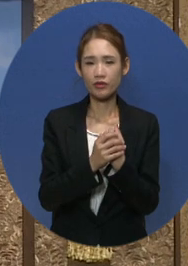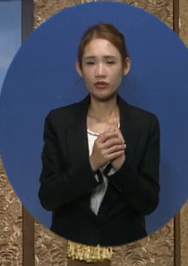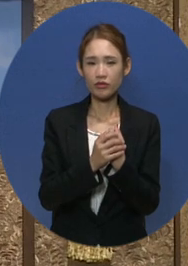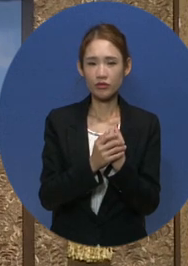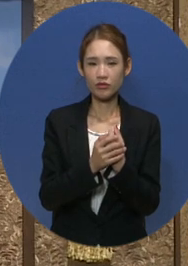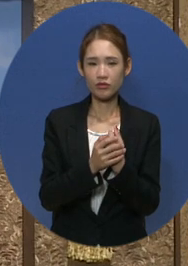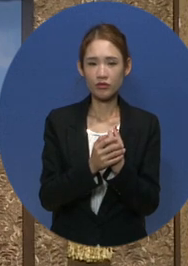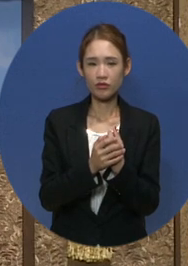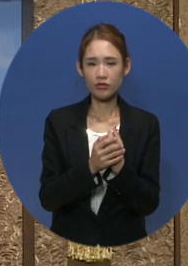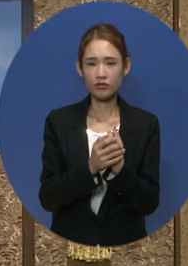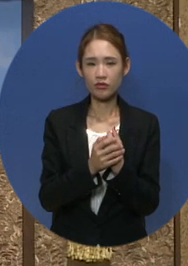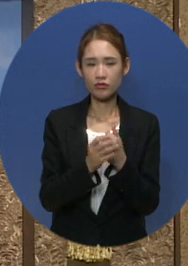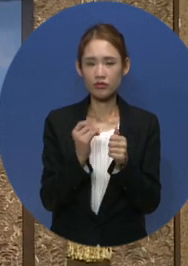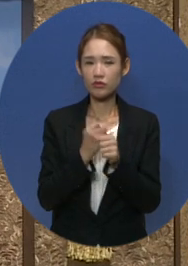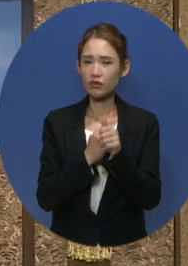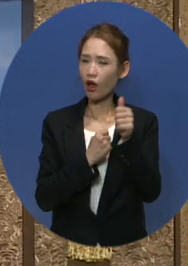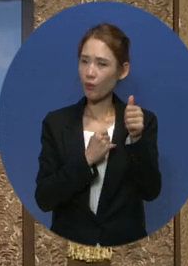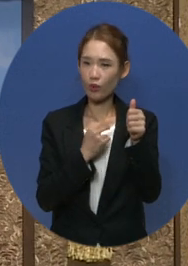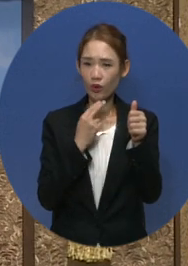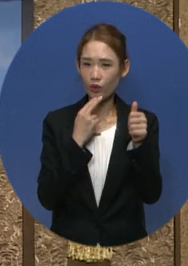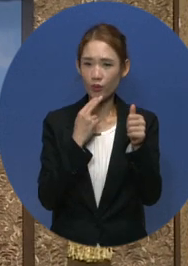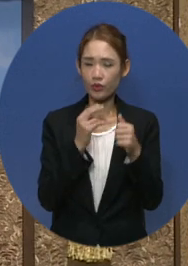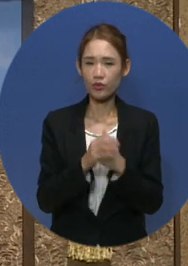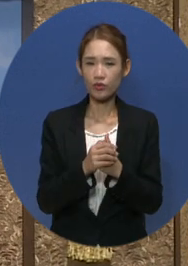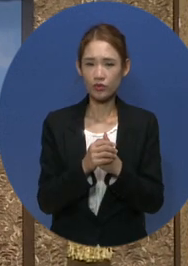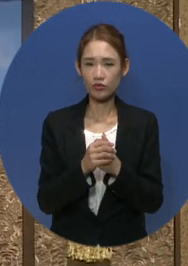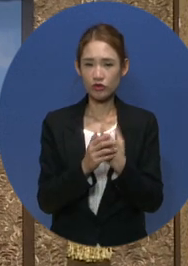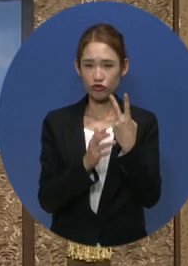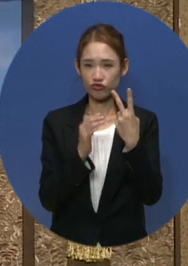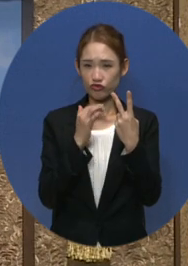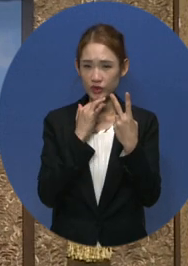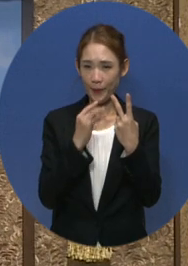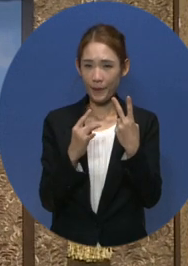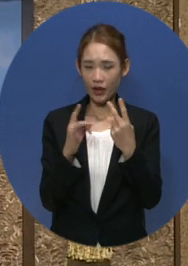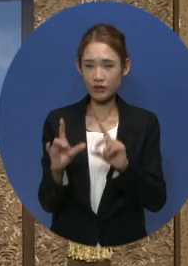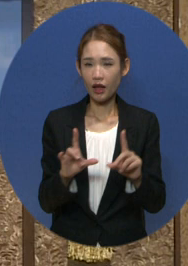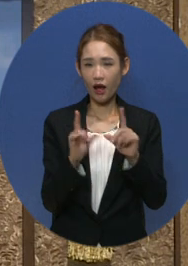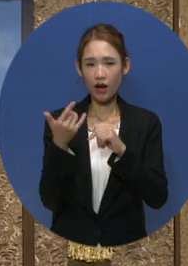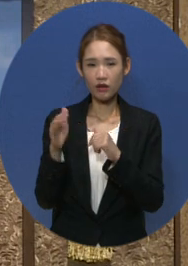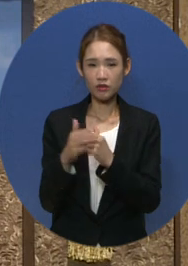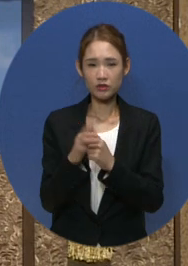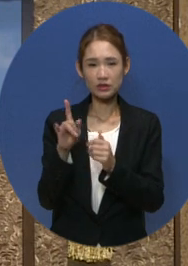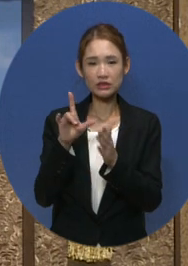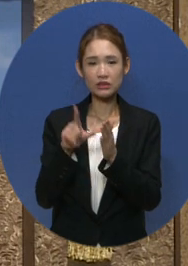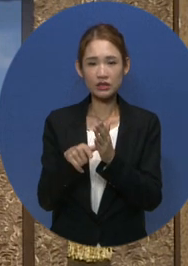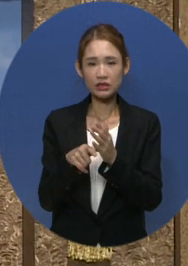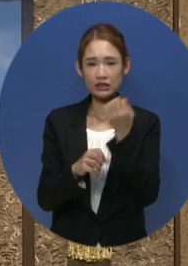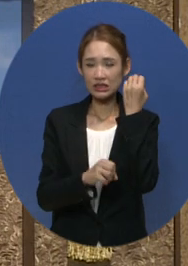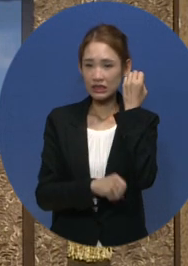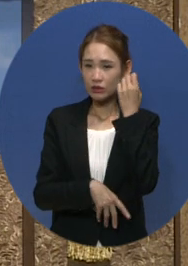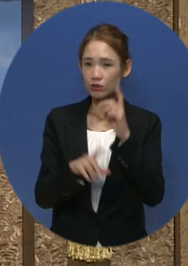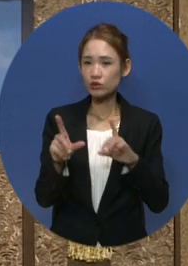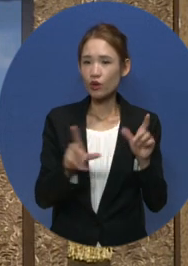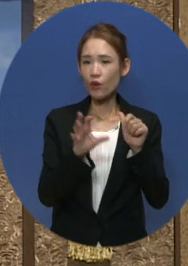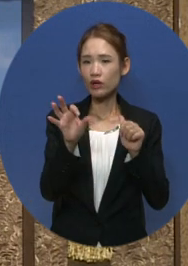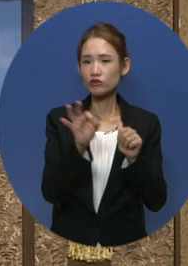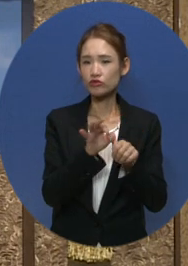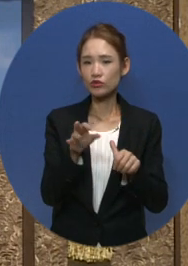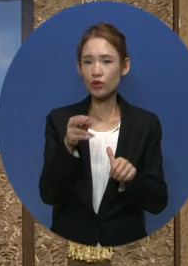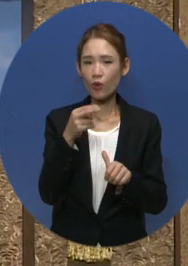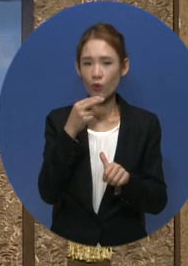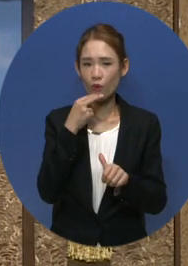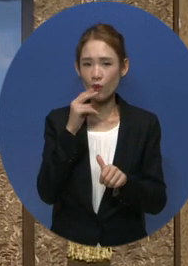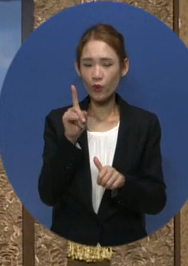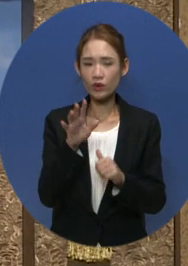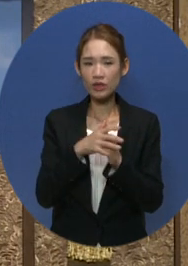두 남편은 없더라고요. 두 사람만 살고 있었는데 네. 이제 그 당시에는 기초생활 수급자를 안 하고